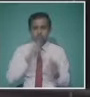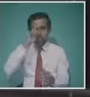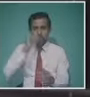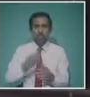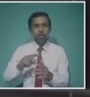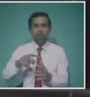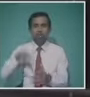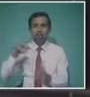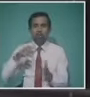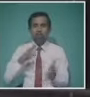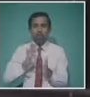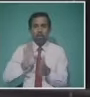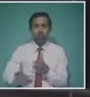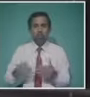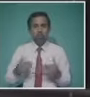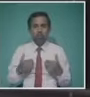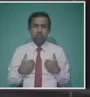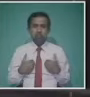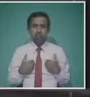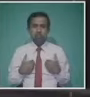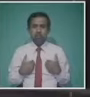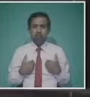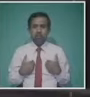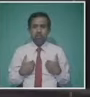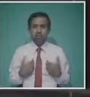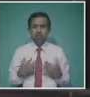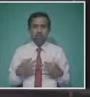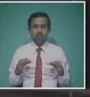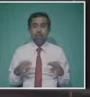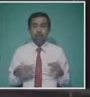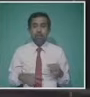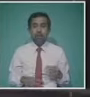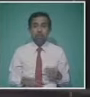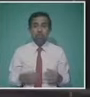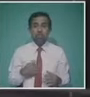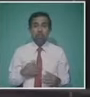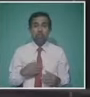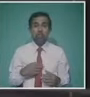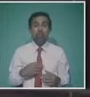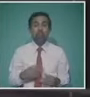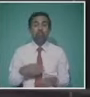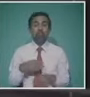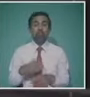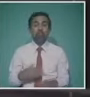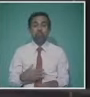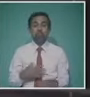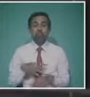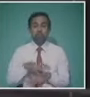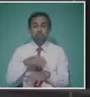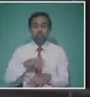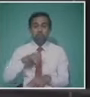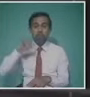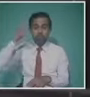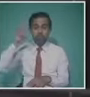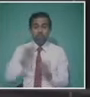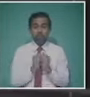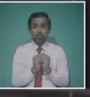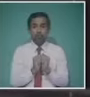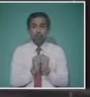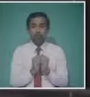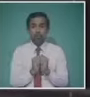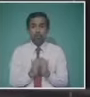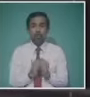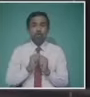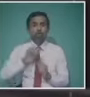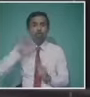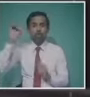කරගත්තා ගීතා කුමාරි මම නිකන් අයින් කරගැනීමක් නෙවෙයිනේ මම ස්විට්සර්ලන්ඩ් වල රස්සාවකට ගිහිල්ලා රස්සාවකට